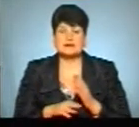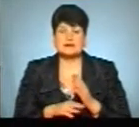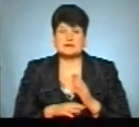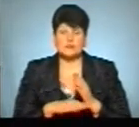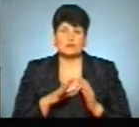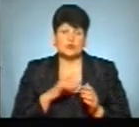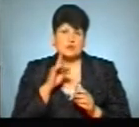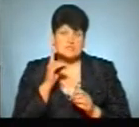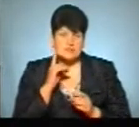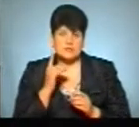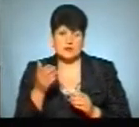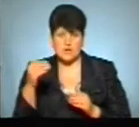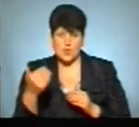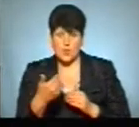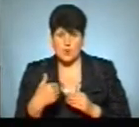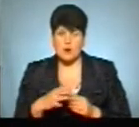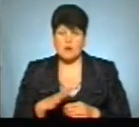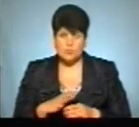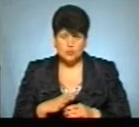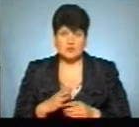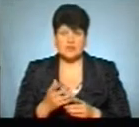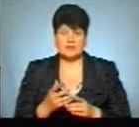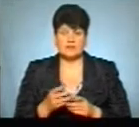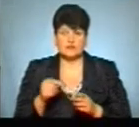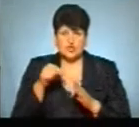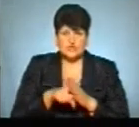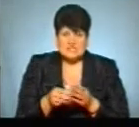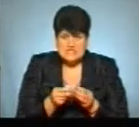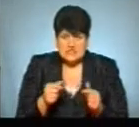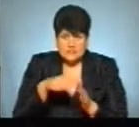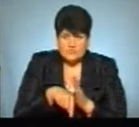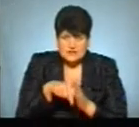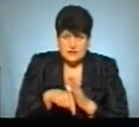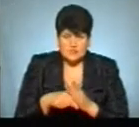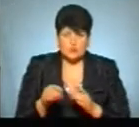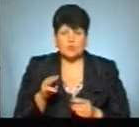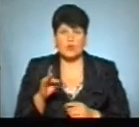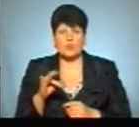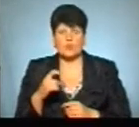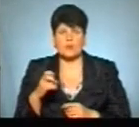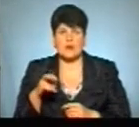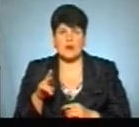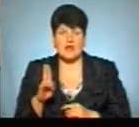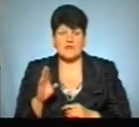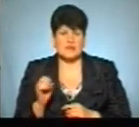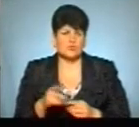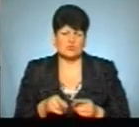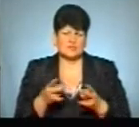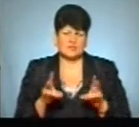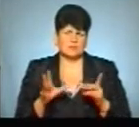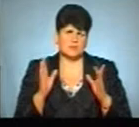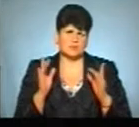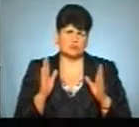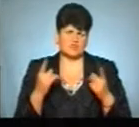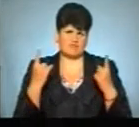зовні. Кора зверху дерева знаходилася, але воно вигнило зсередини. Тобто абсолютно трухляве. Угу. Тут не треба бути великим